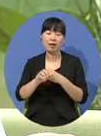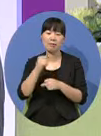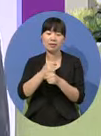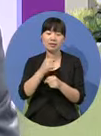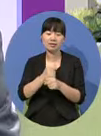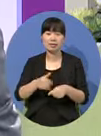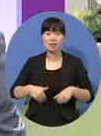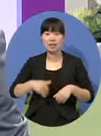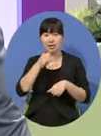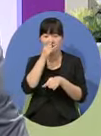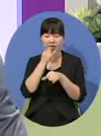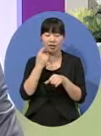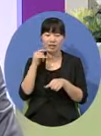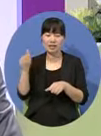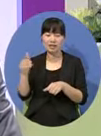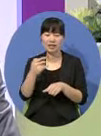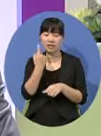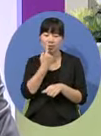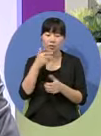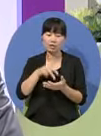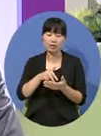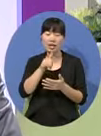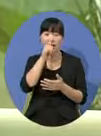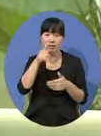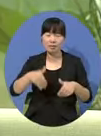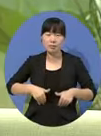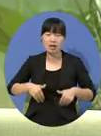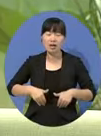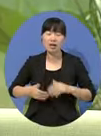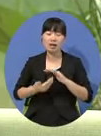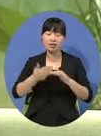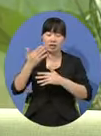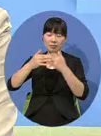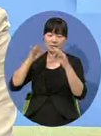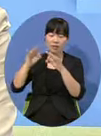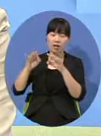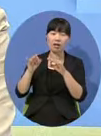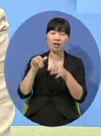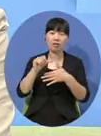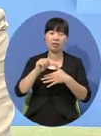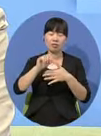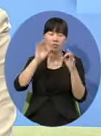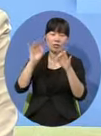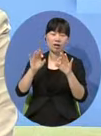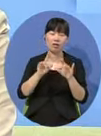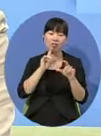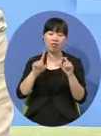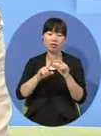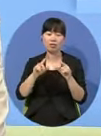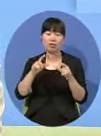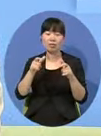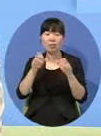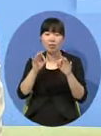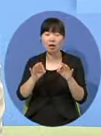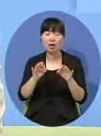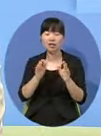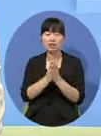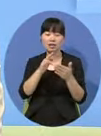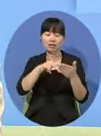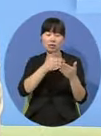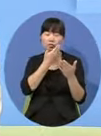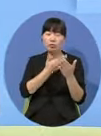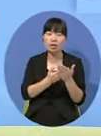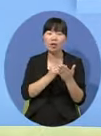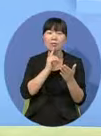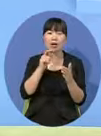거. 객관적이고 논리적이어야 되죠. 네. 그 부분에 좀 집중을 해야 돼요. 네, 아까 화면 보니까 현호 군 같은 경우도 이게 언어 영역에서는 독서가 중요하다 이 강조를 네.